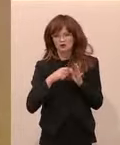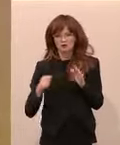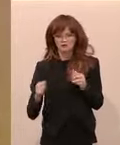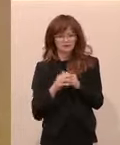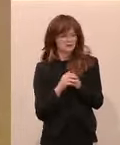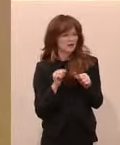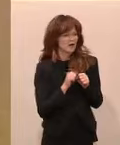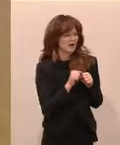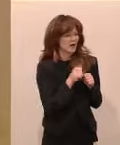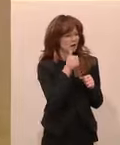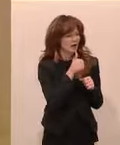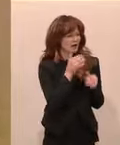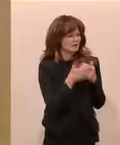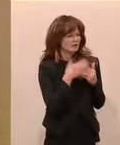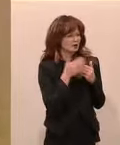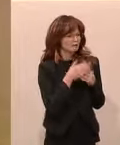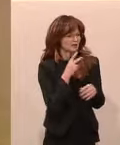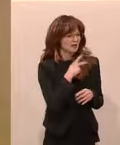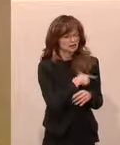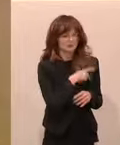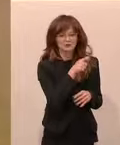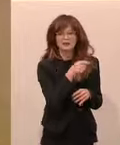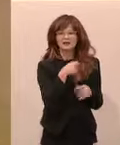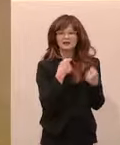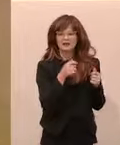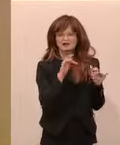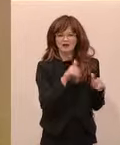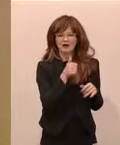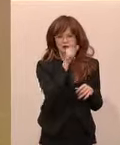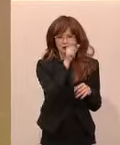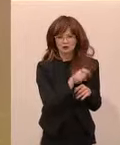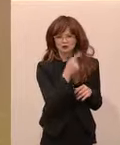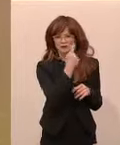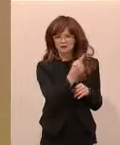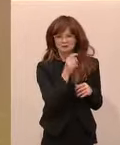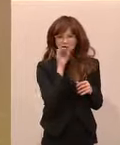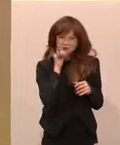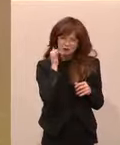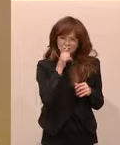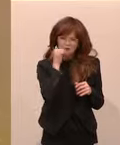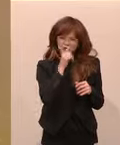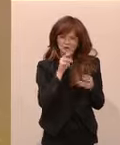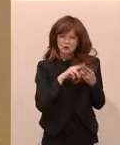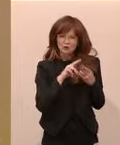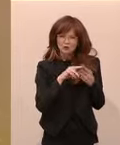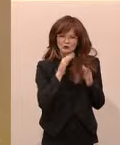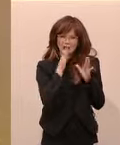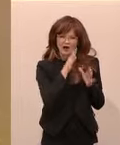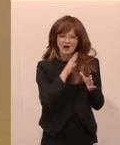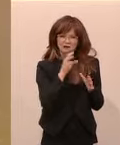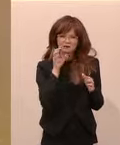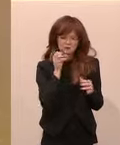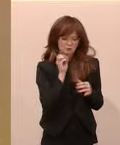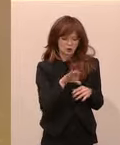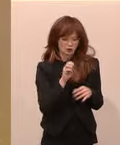der SPÖ, da gibt es jemanden, der Beschimpfungen und Hasspostings seitens Unternehmen tagelang auf der